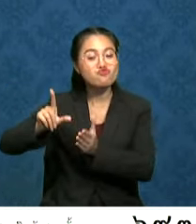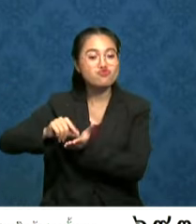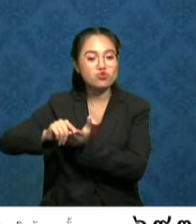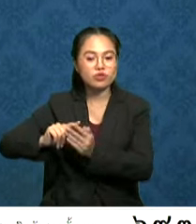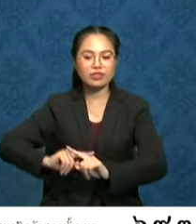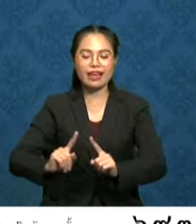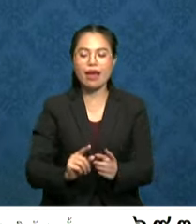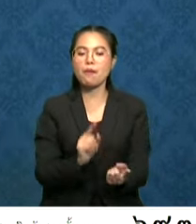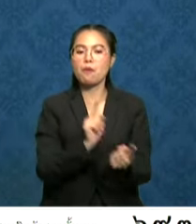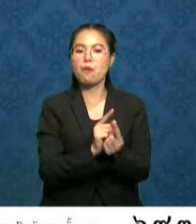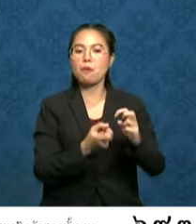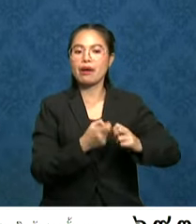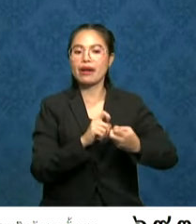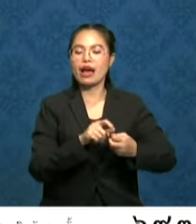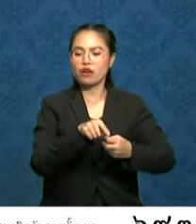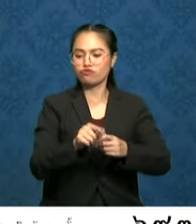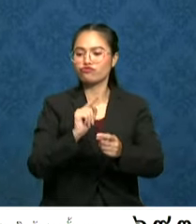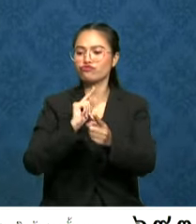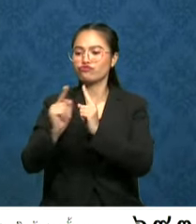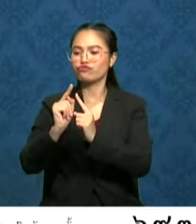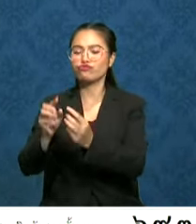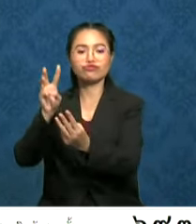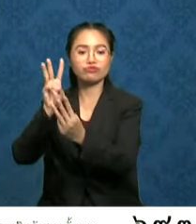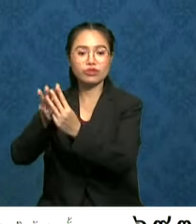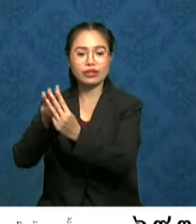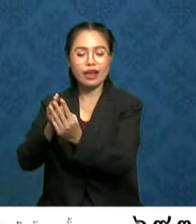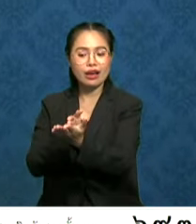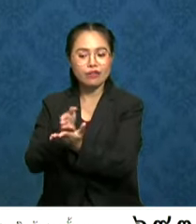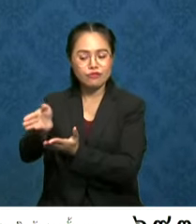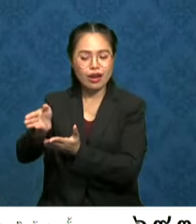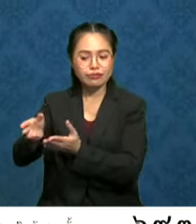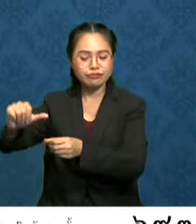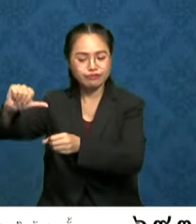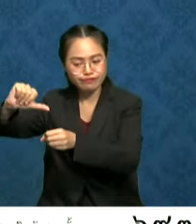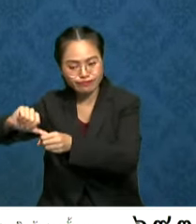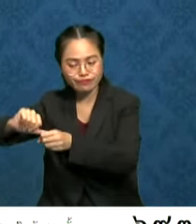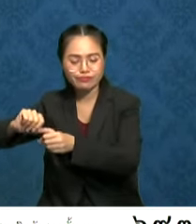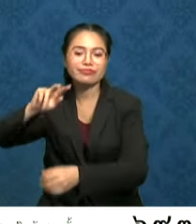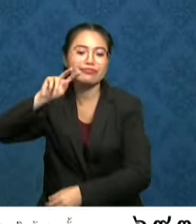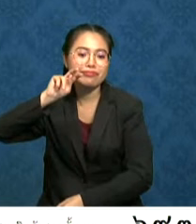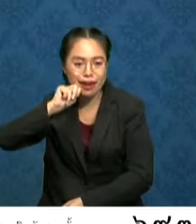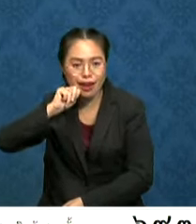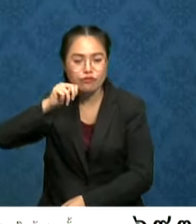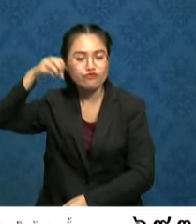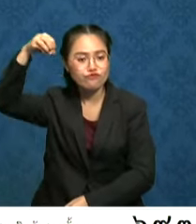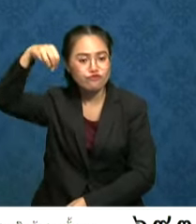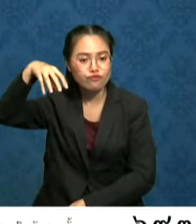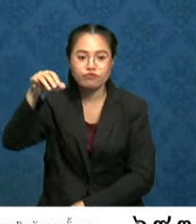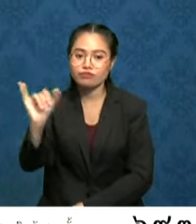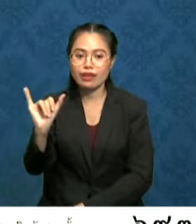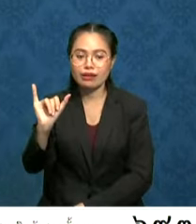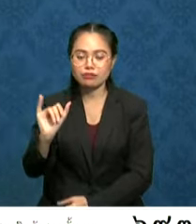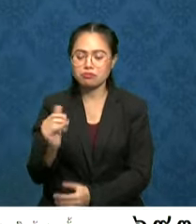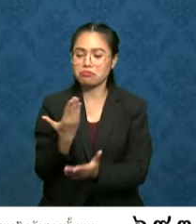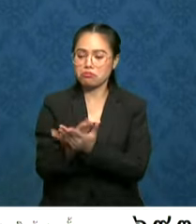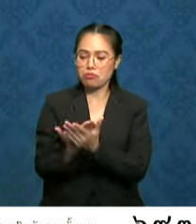รัฐบาลยังไม่มีการเจรจาสัญญาสัมปทานกับนายทุนพลังงานแต่อย่างใดทำให้ราคาพลังงานไฟฟ้ายังคง